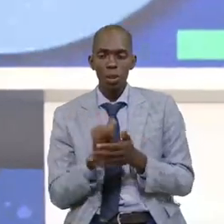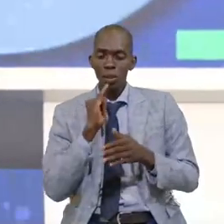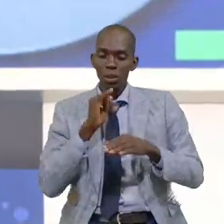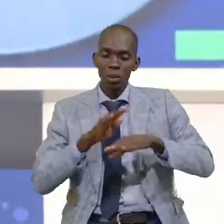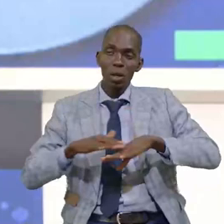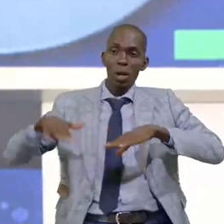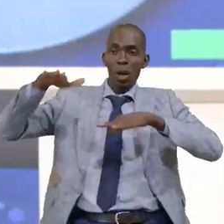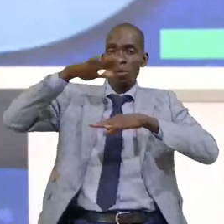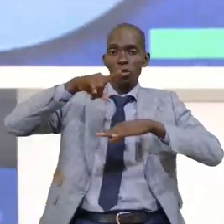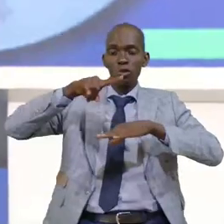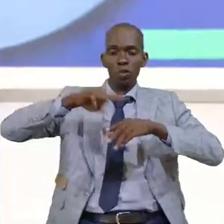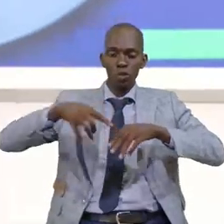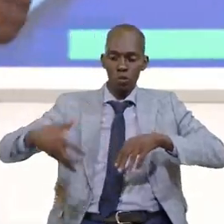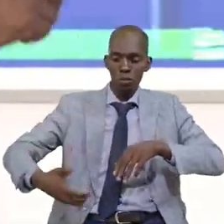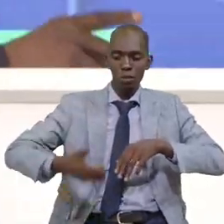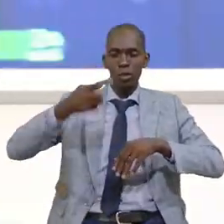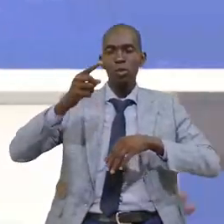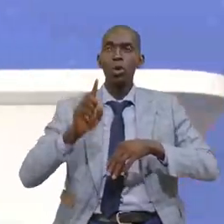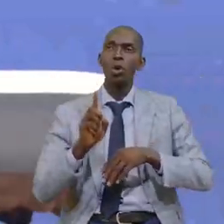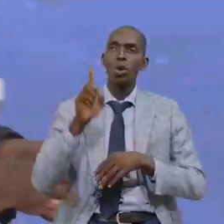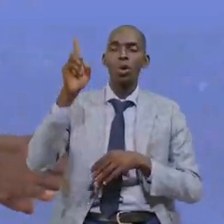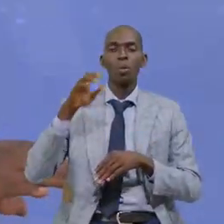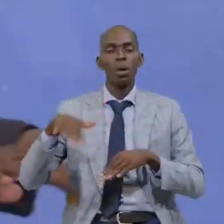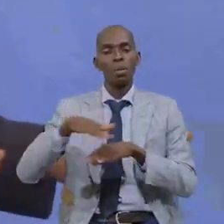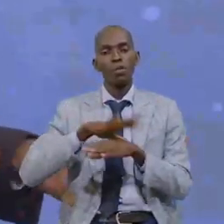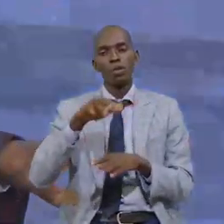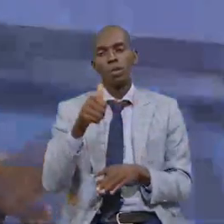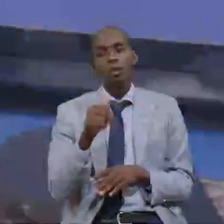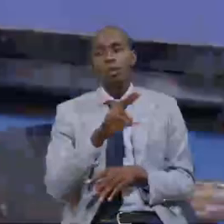pour t'élever au-dessus de toi-même.